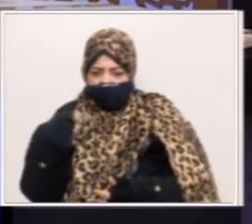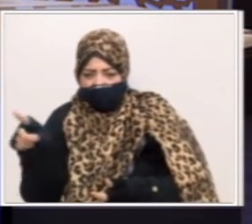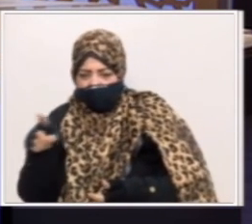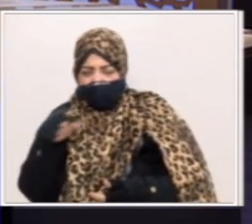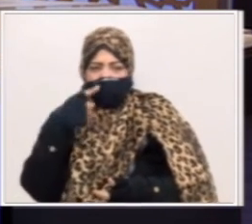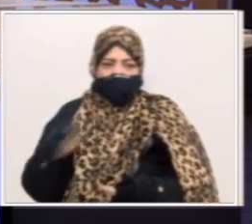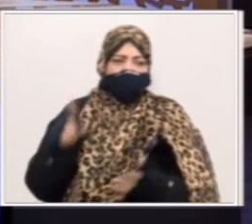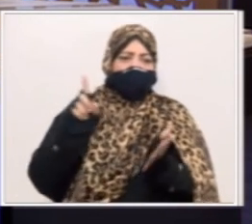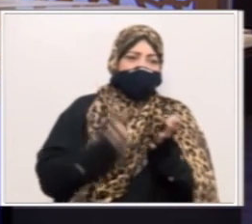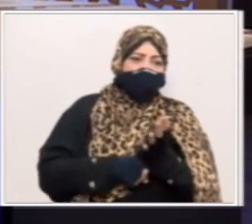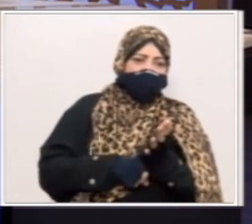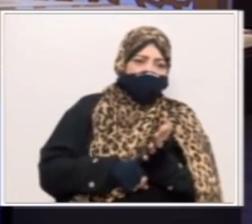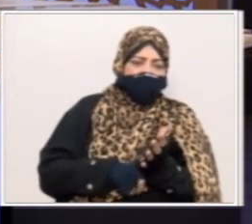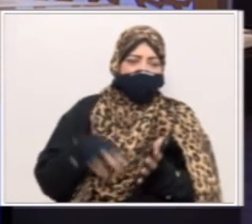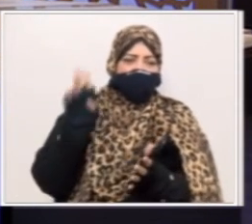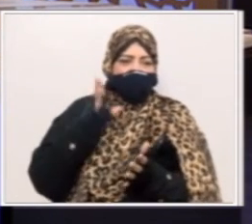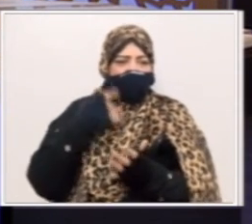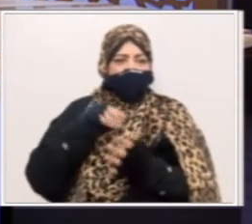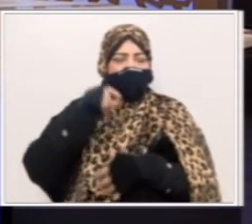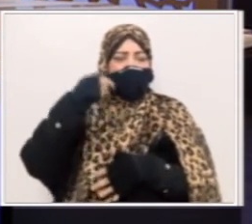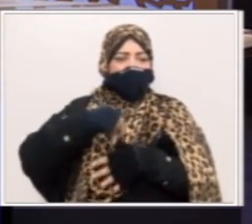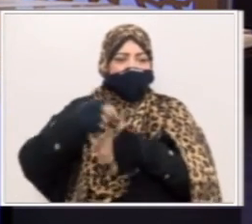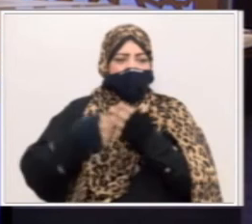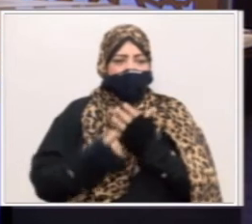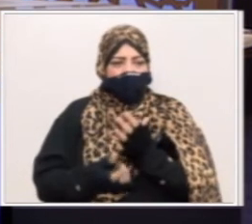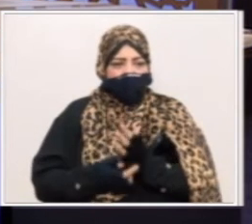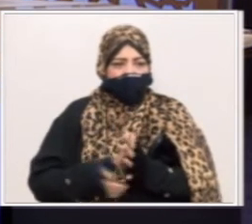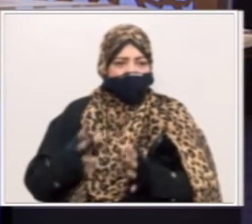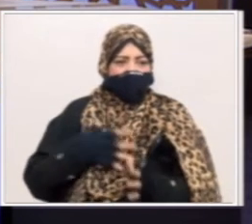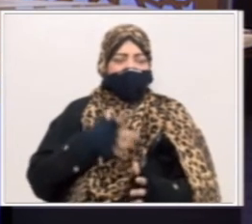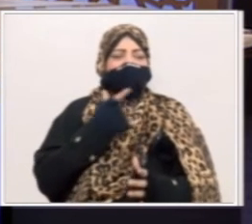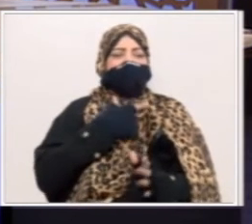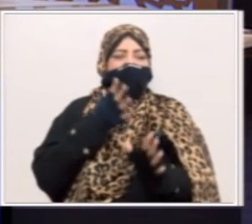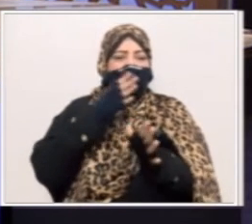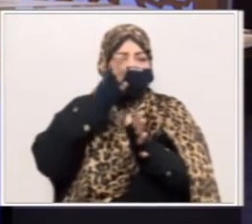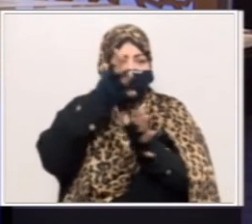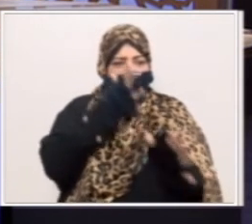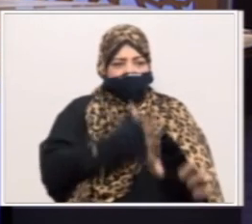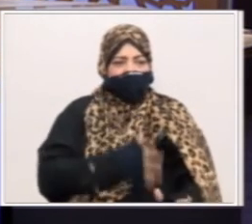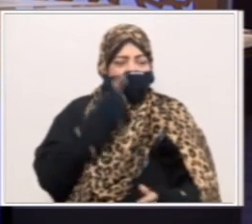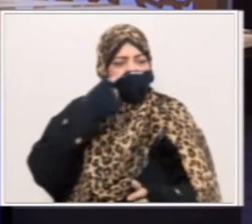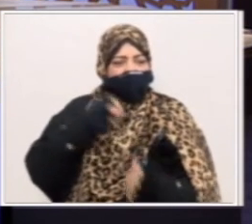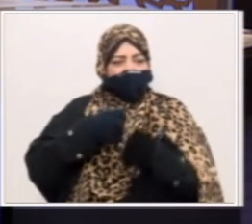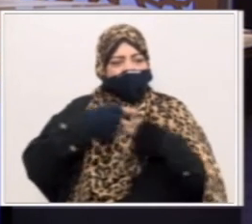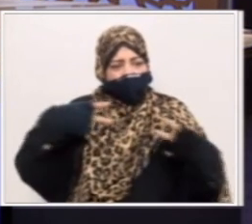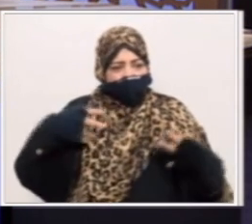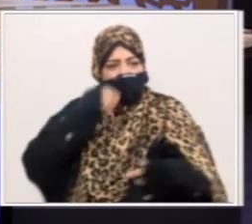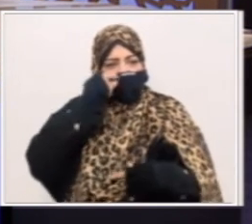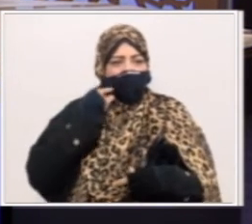وتكلم فيها عليه الصلاة والسلام عن ختام هذا الدين، ونزل فيه نزلت في هذه الحجة